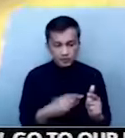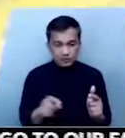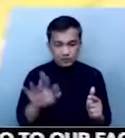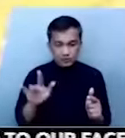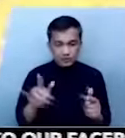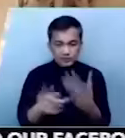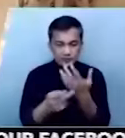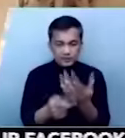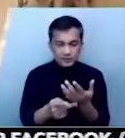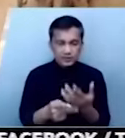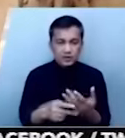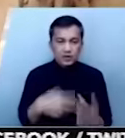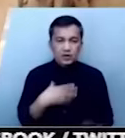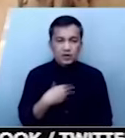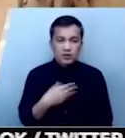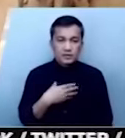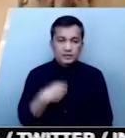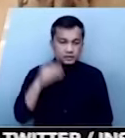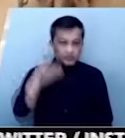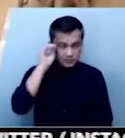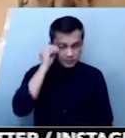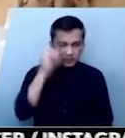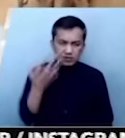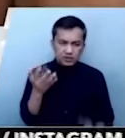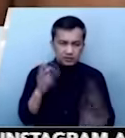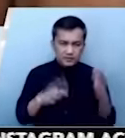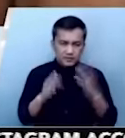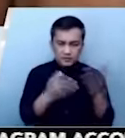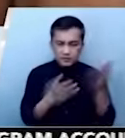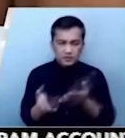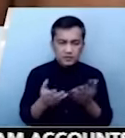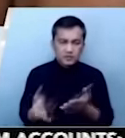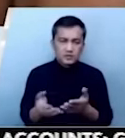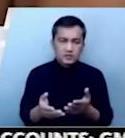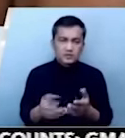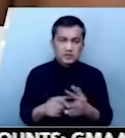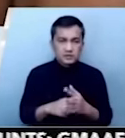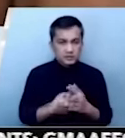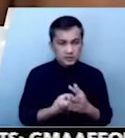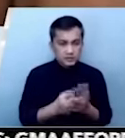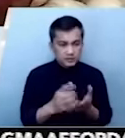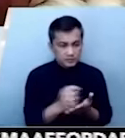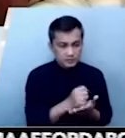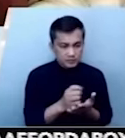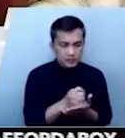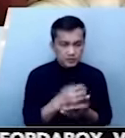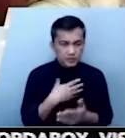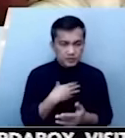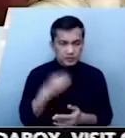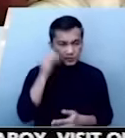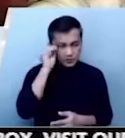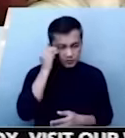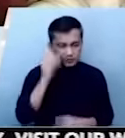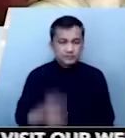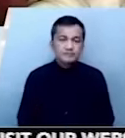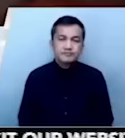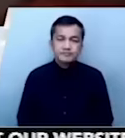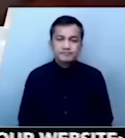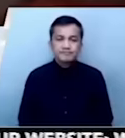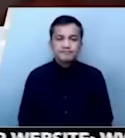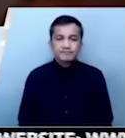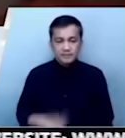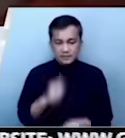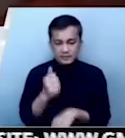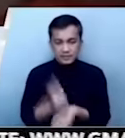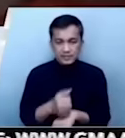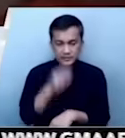puting sibuyas. Wala raw problema sa supply dahil nagsisimula na ang anihan ng puting sibuyas at nakatakda na rin sa Marso ang